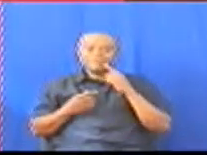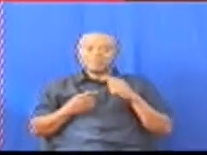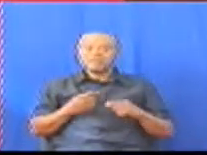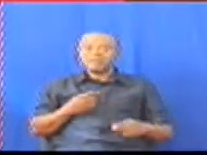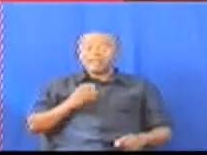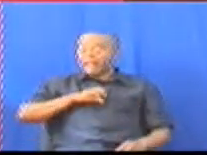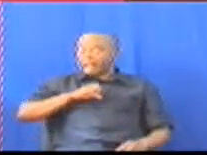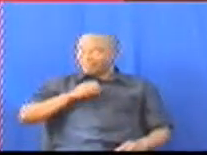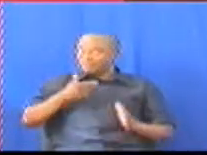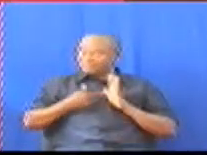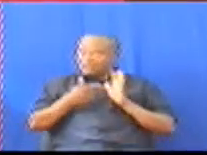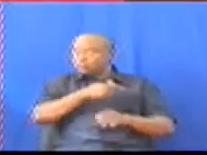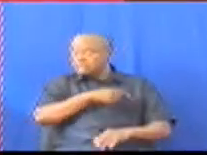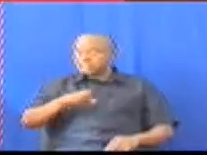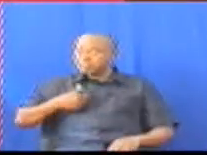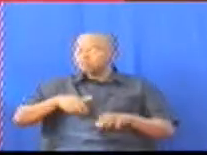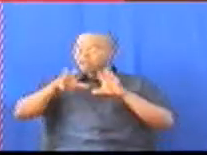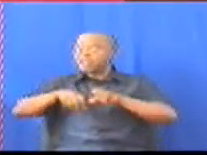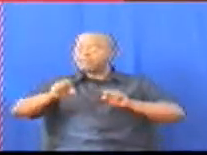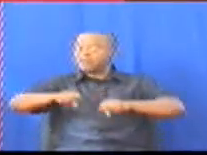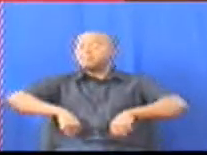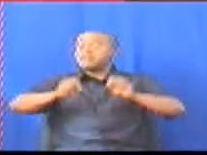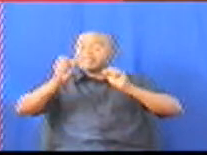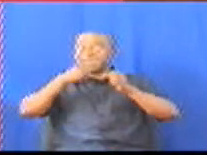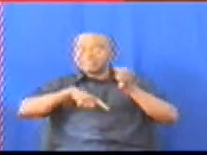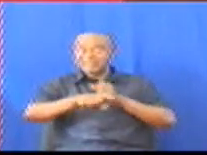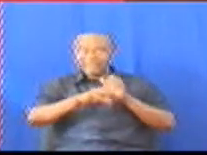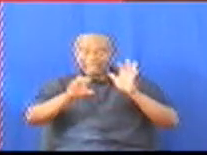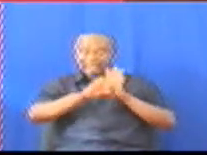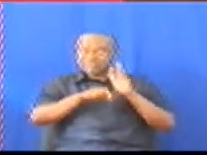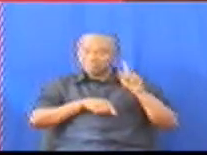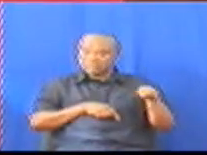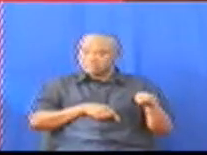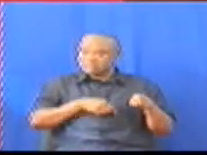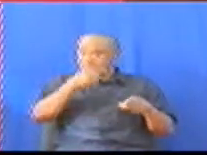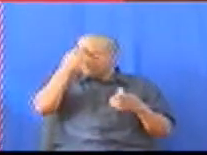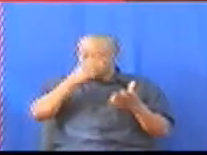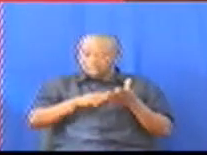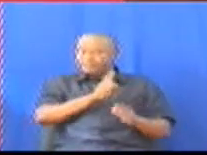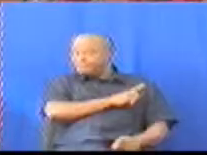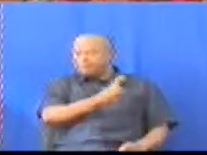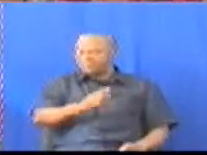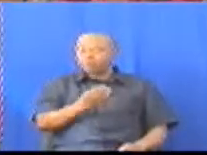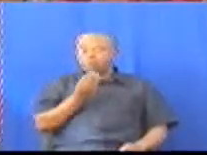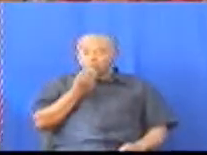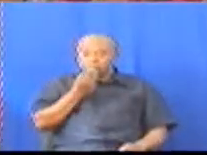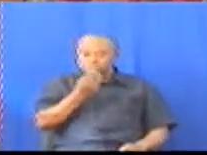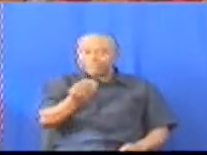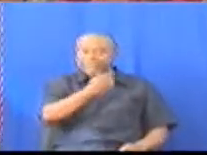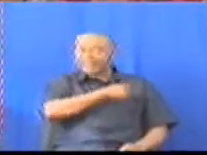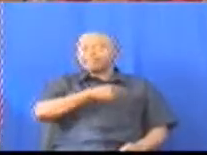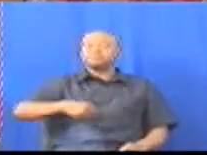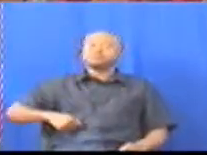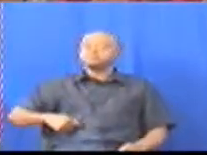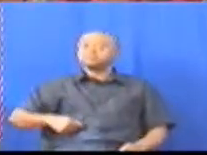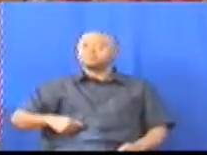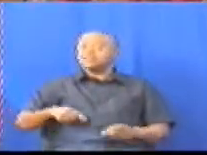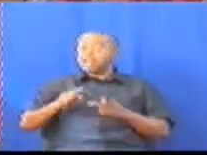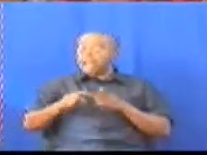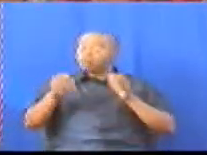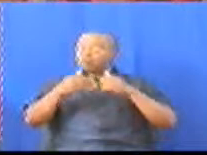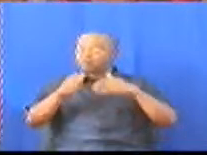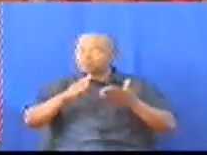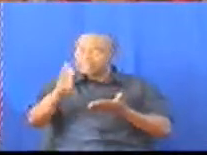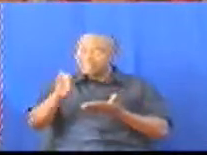ameshika madaraka yake, kwa mujibu wa katiba hii itakuwa ni marufuku kumshtaki au kuendesha mashtaka ya aina yoyote